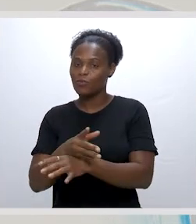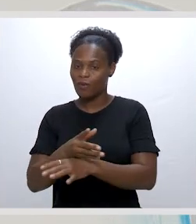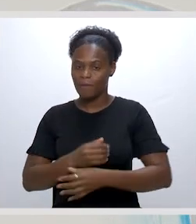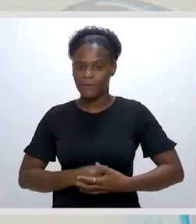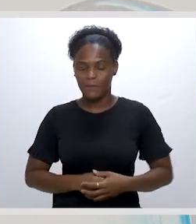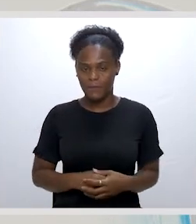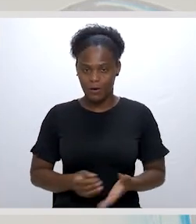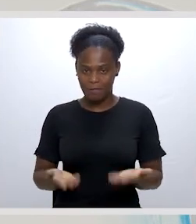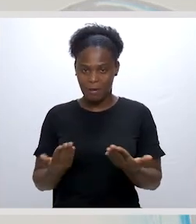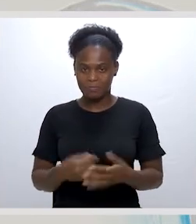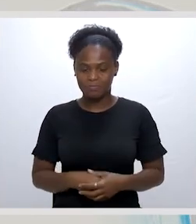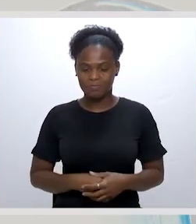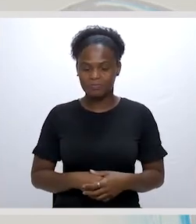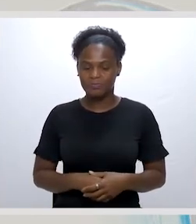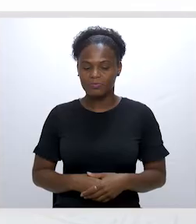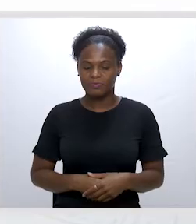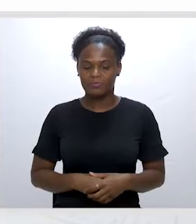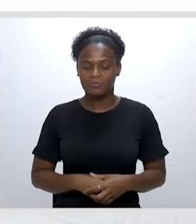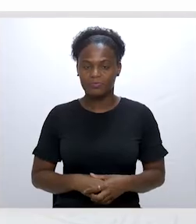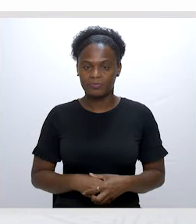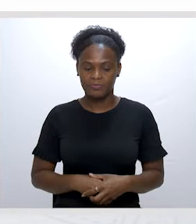suivant. On y va.